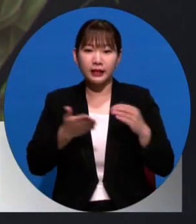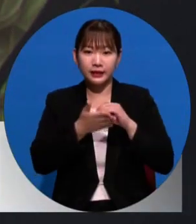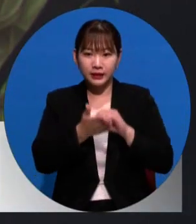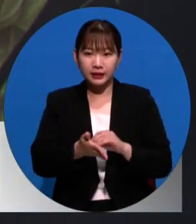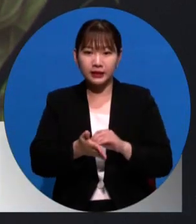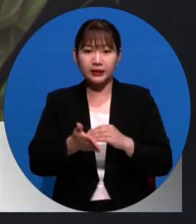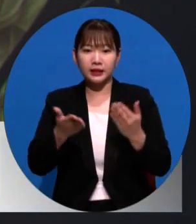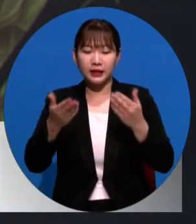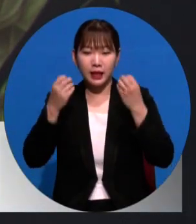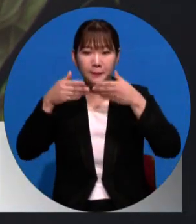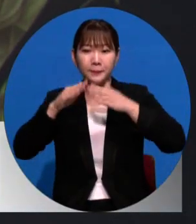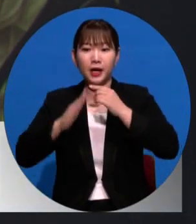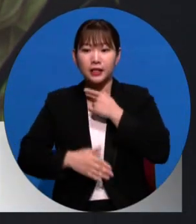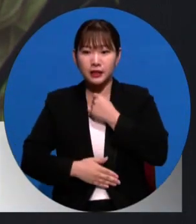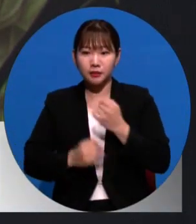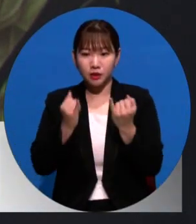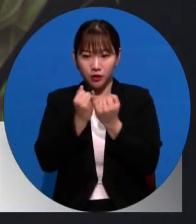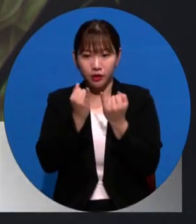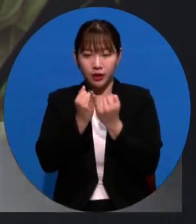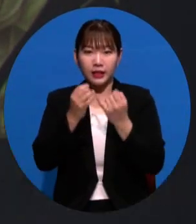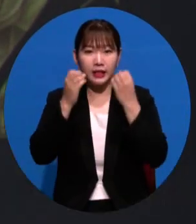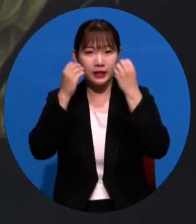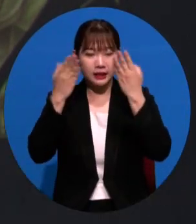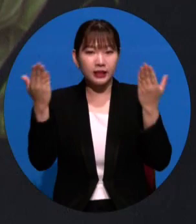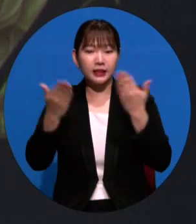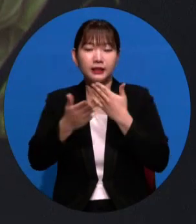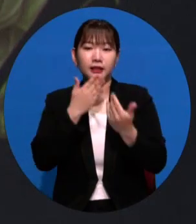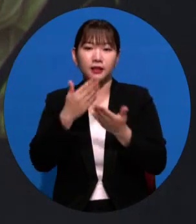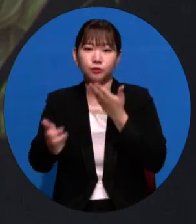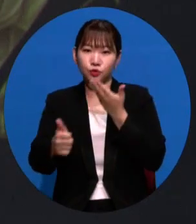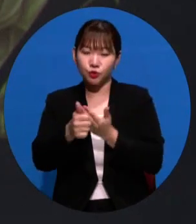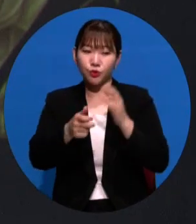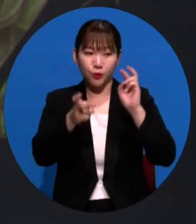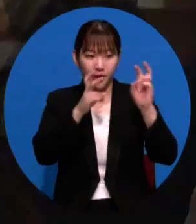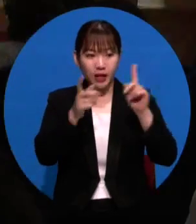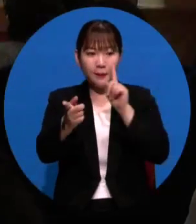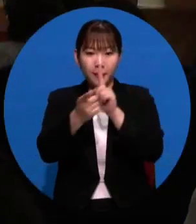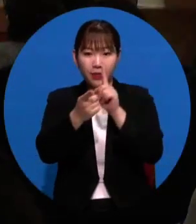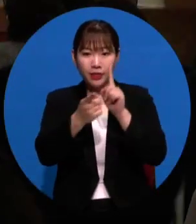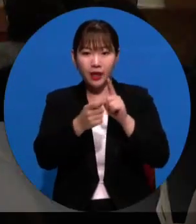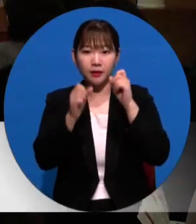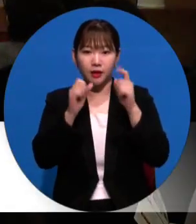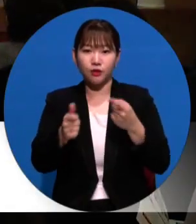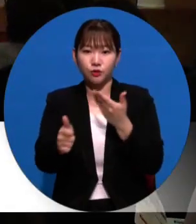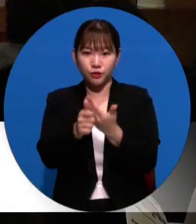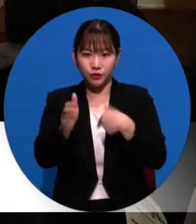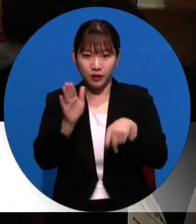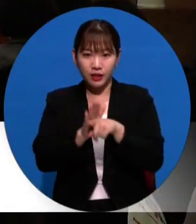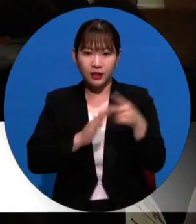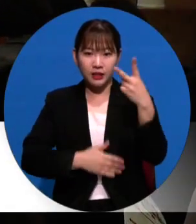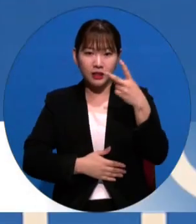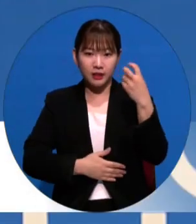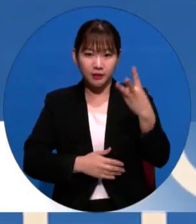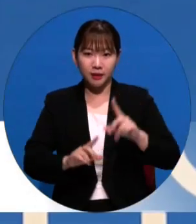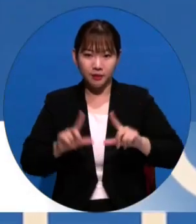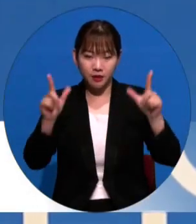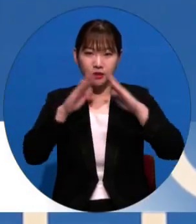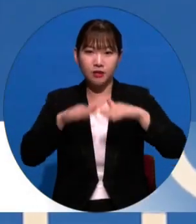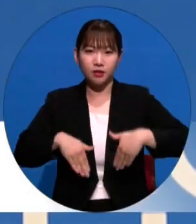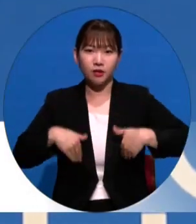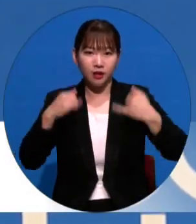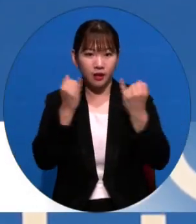취업과 창업을 희망하는 여성들에게 신 직업 체험을 제공하고 기업과의 만남의 장을 마련하기 위한 2023